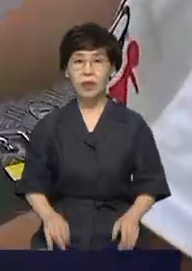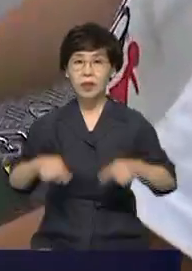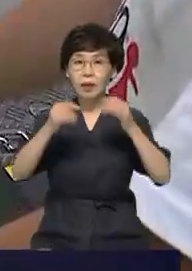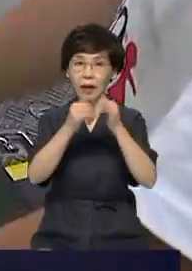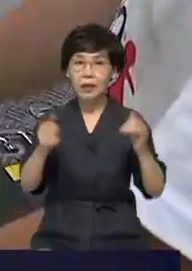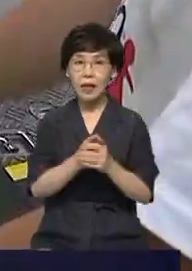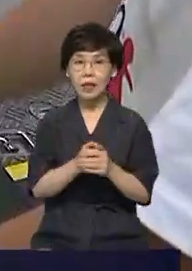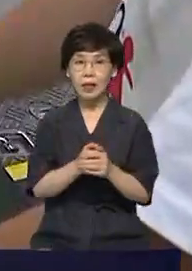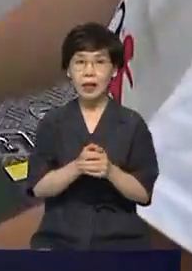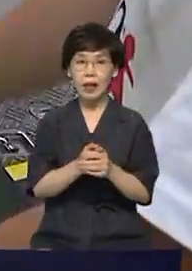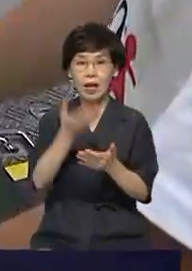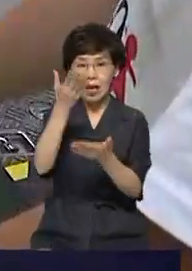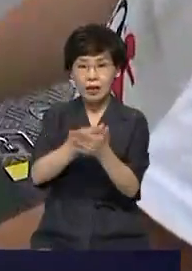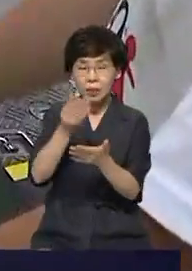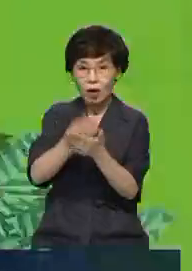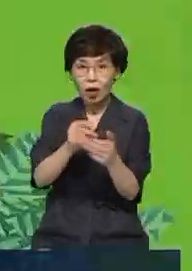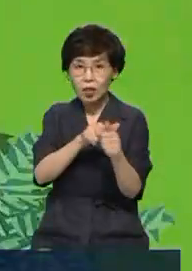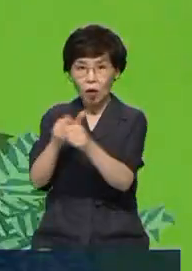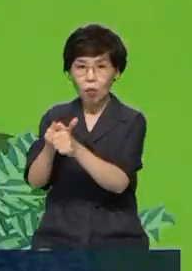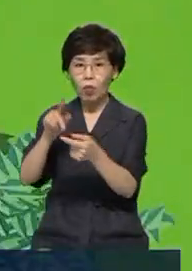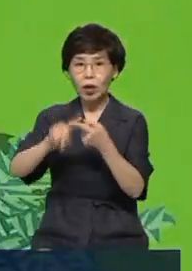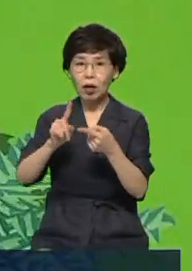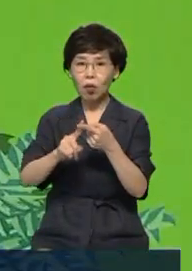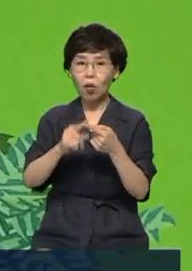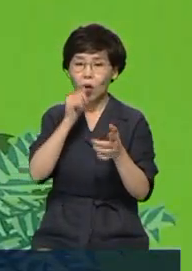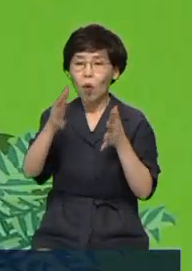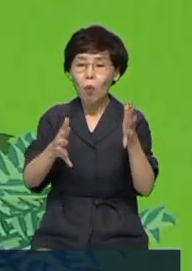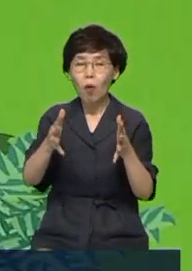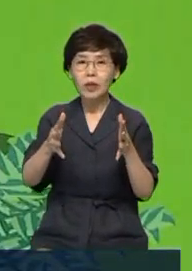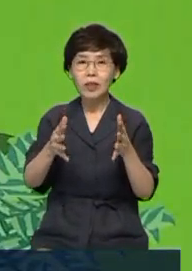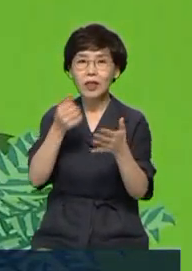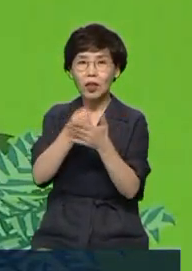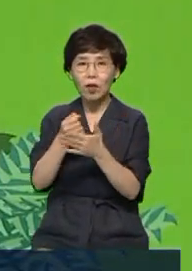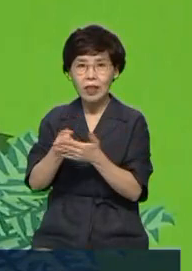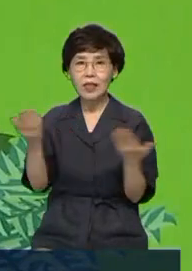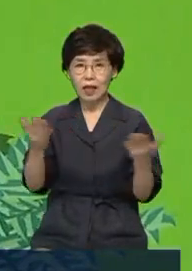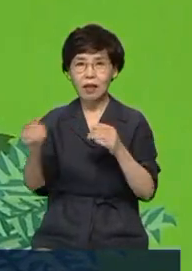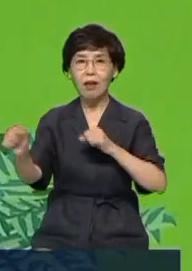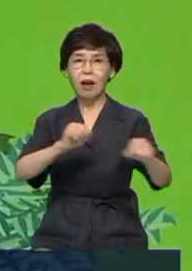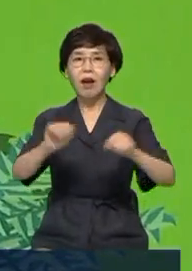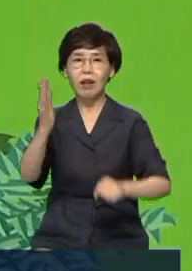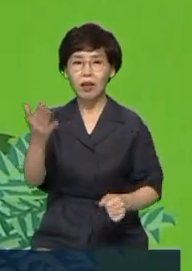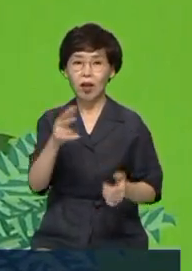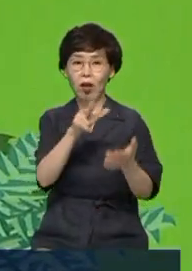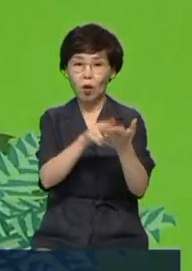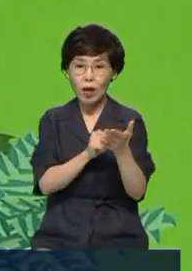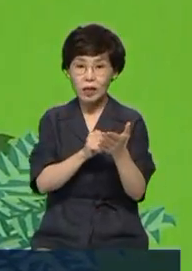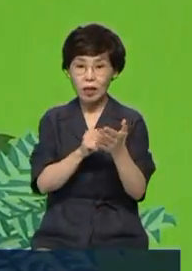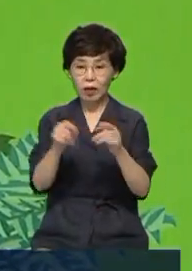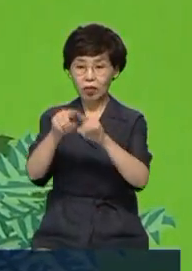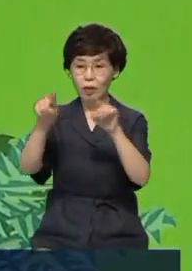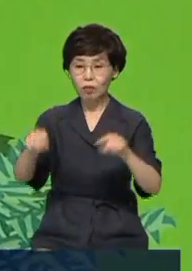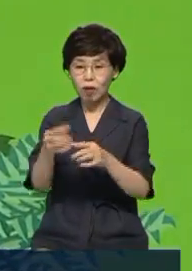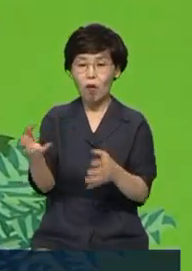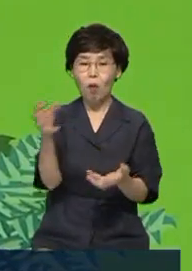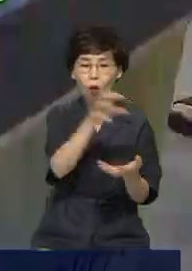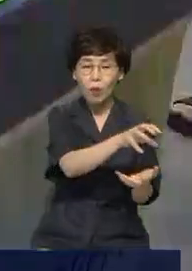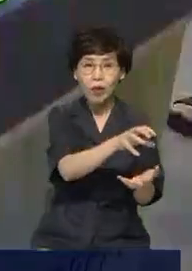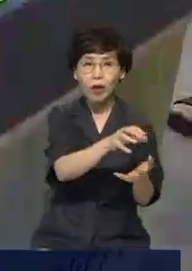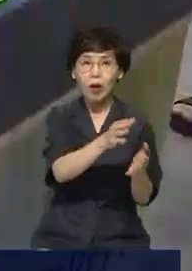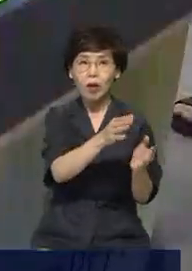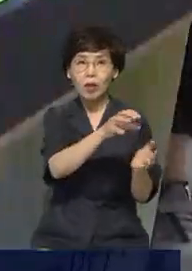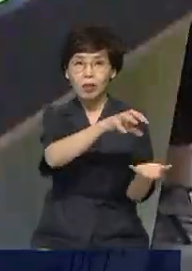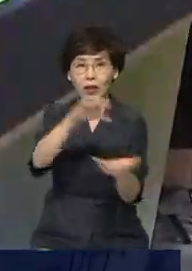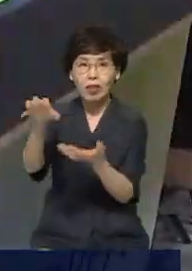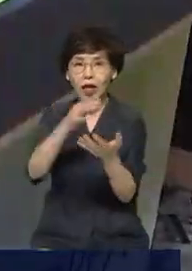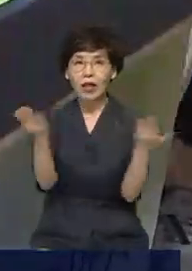참가자들이 입력한 정보대로 로봇들이 정해진 미션을 수행합니다. 과제로 주어진 블록들을 옮기거나 치우는 등의 작업을